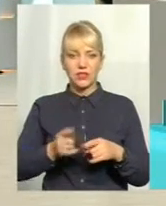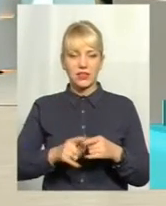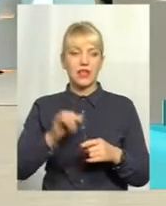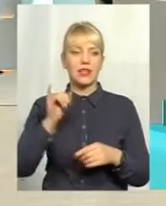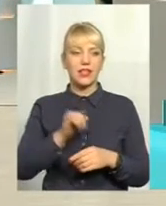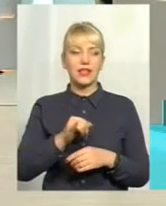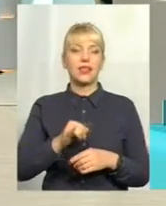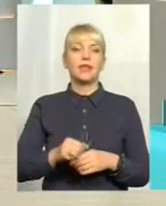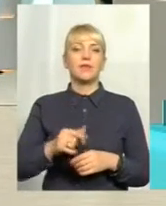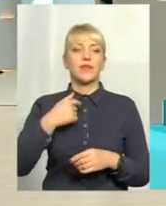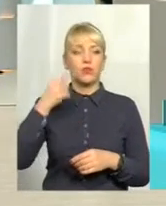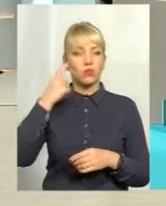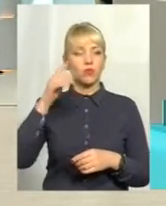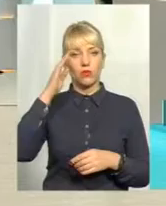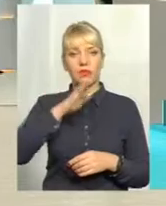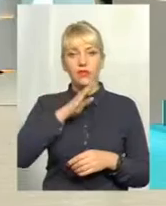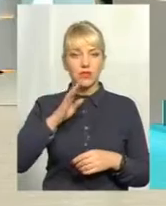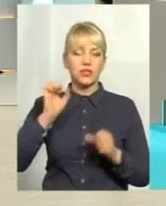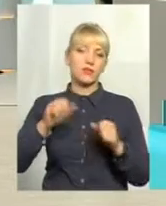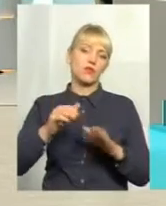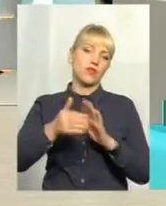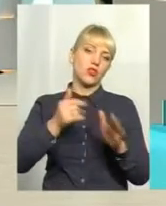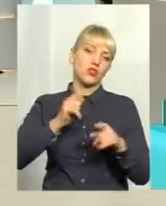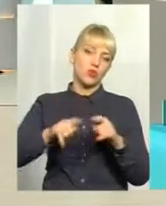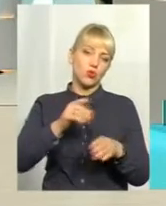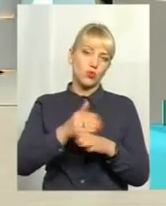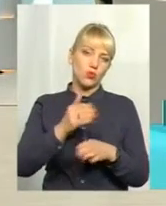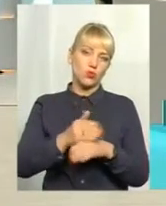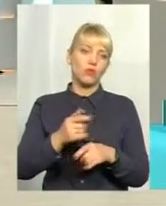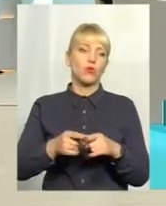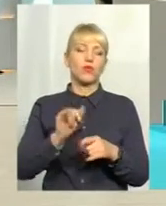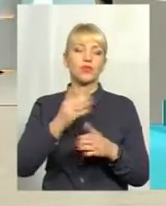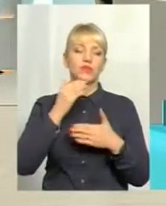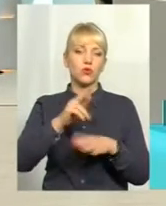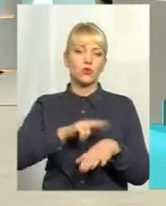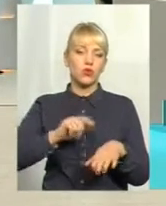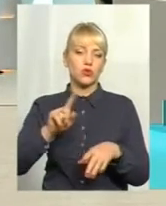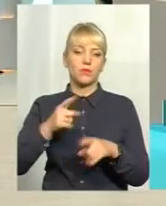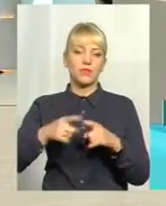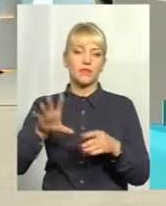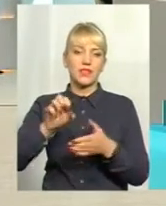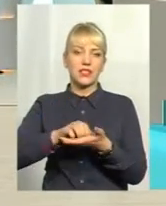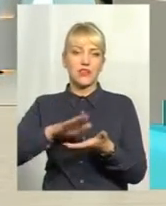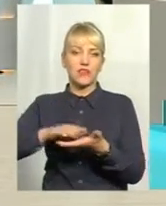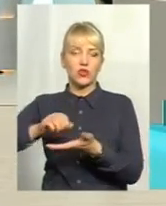я думаю, батьки зможуть викликати і швидку, і за необхідності правоохоронні органи для того, щоб це все зафіксувати.